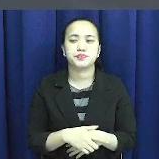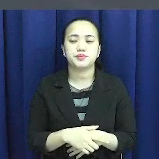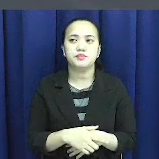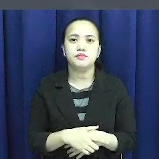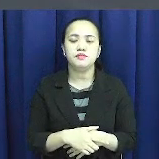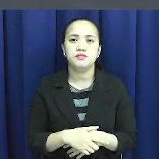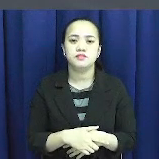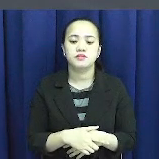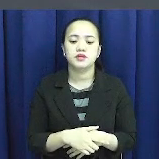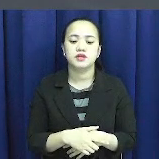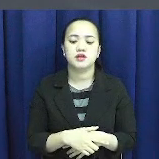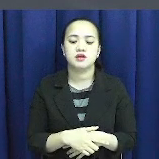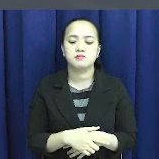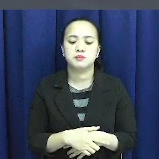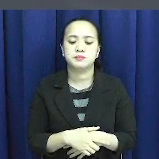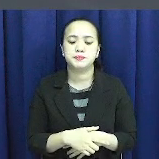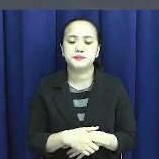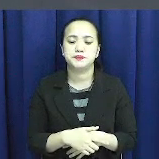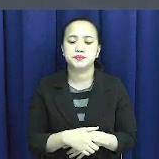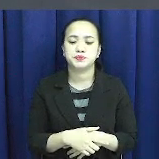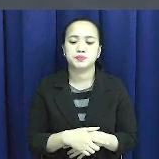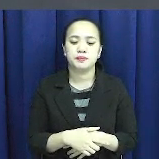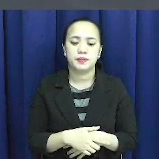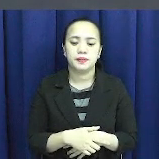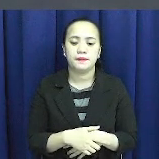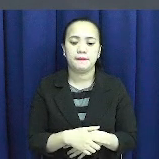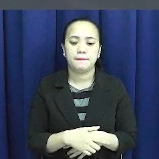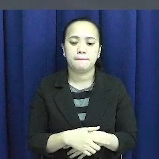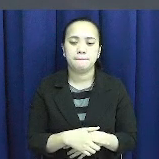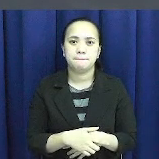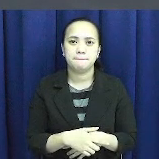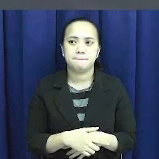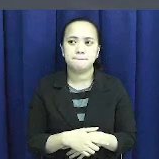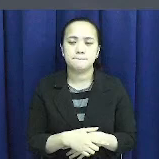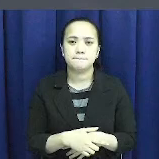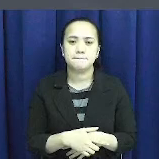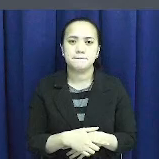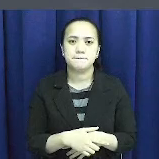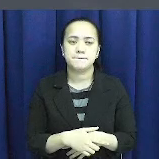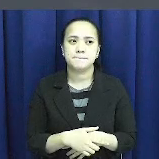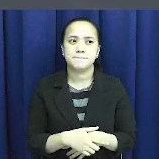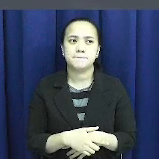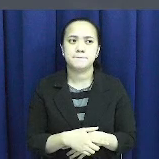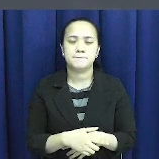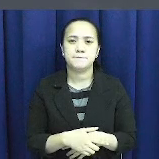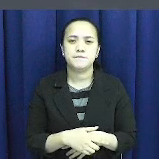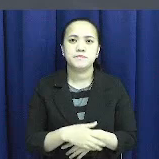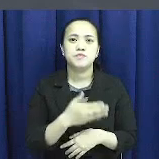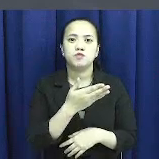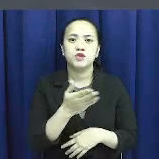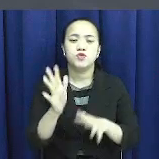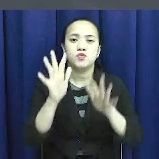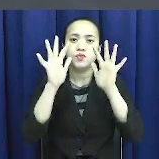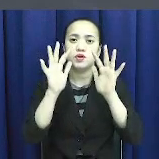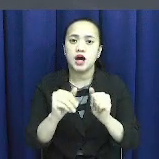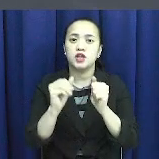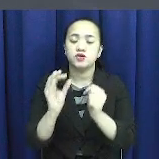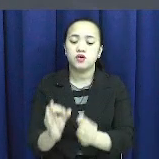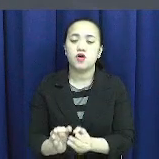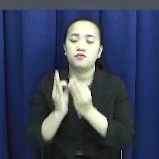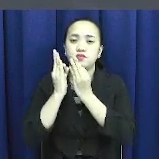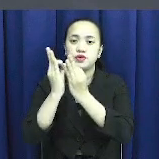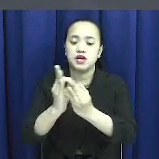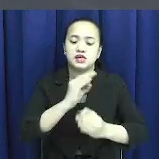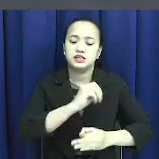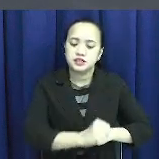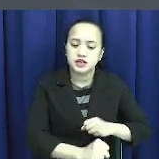God, which is your reasonable service. Naalala niyo yan? You can offer a sacrifice sa